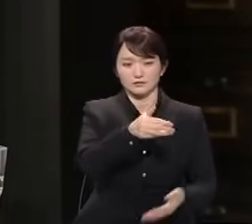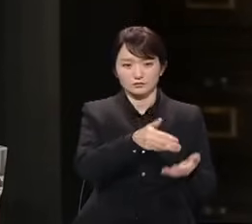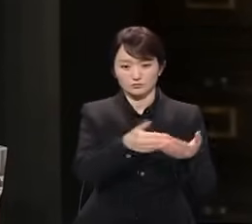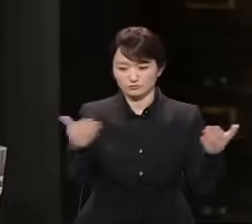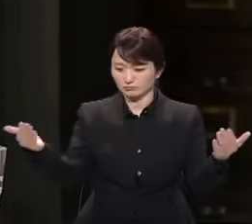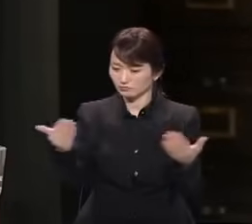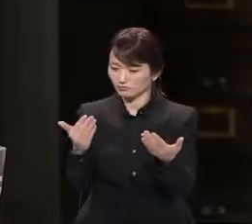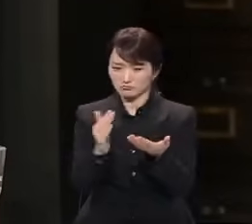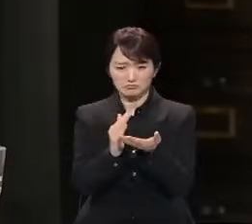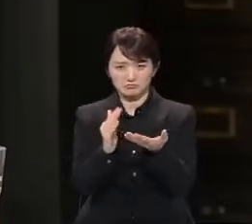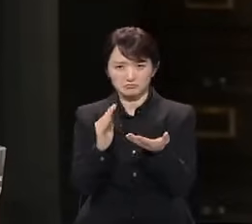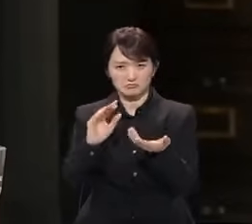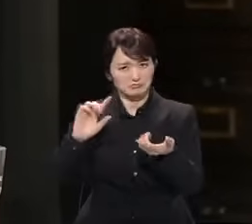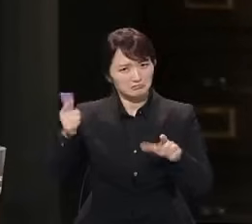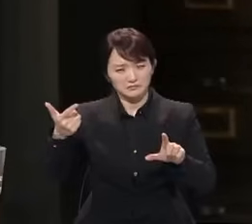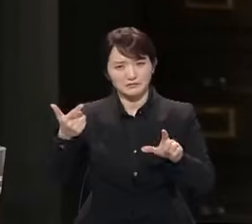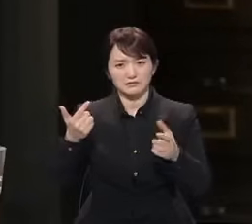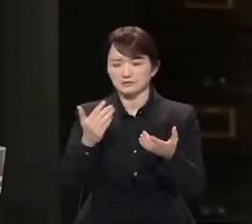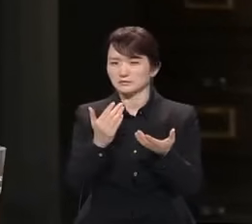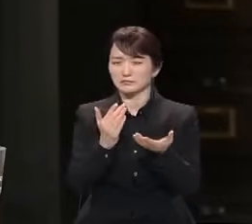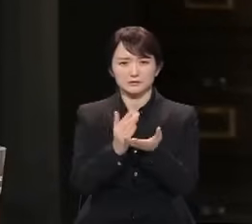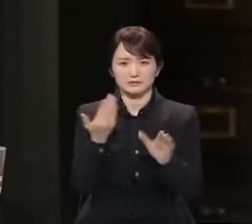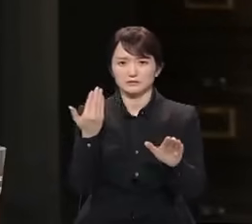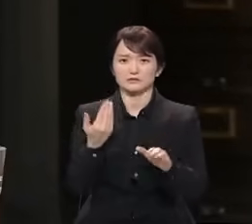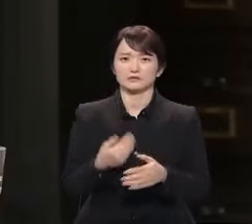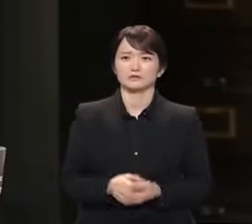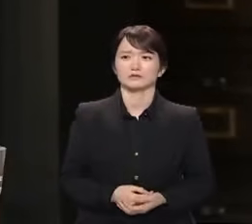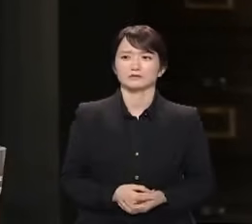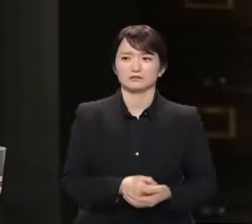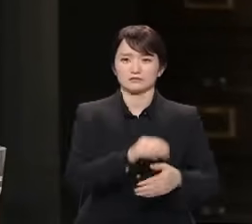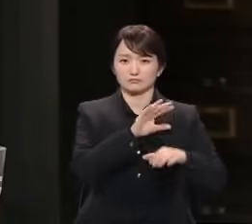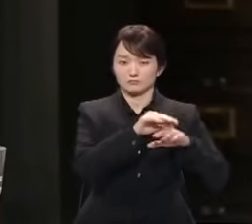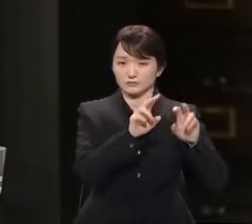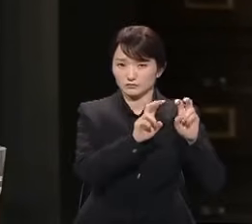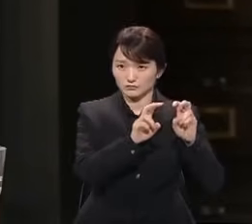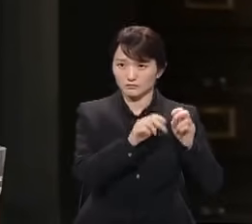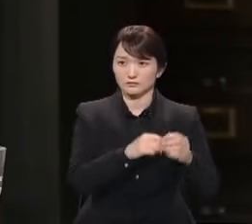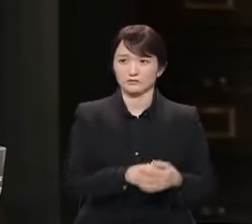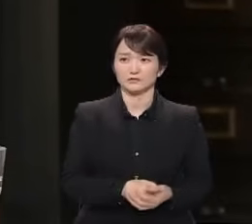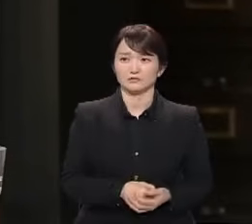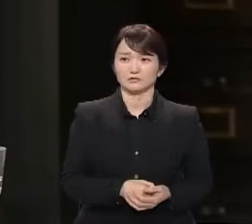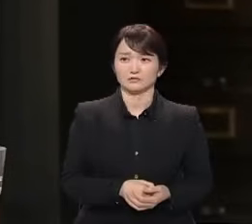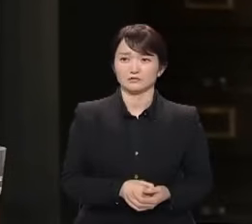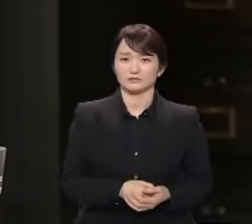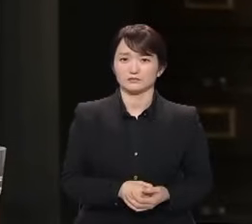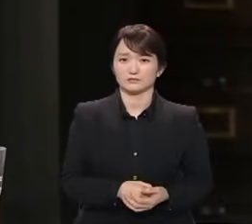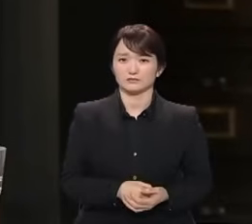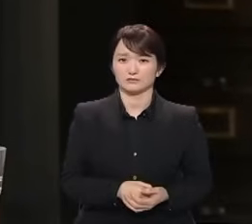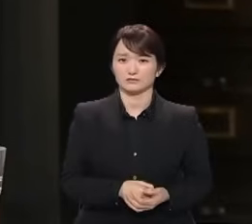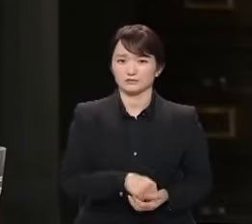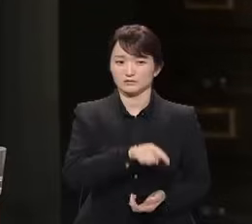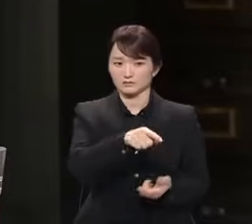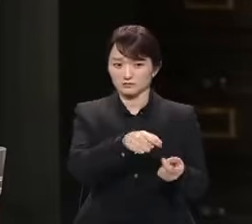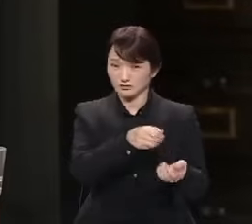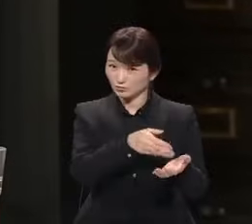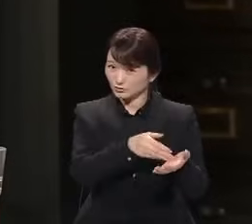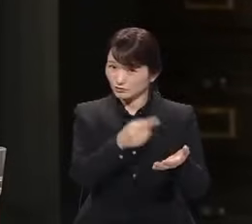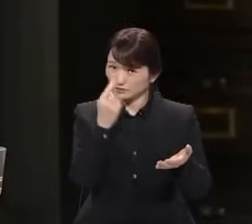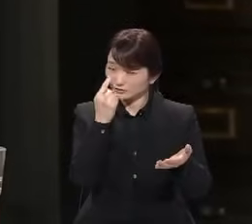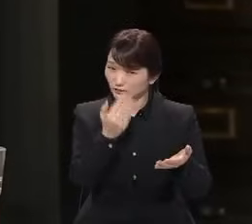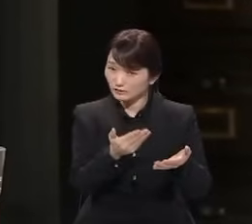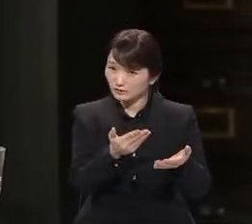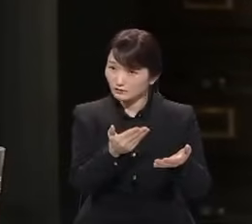제보를 받고 나서 아 그래도 방송사가 그렇게 보도를 했겠나 싶어서 저희도